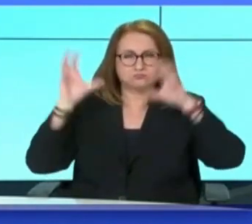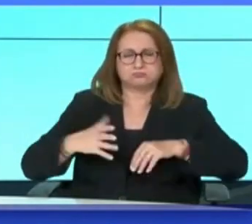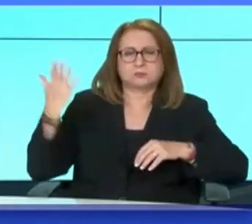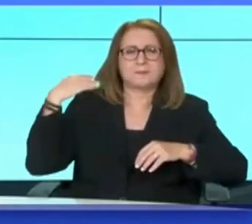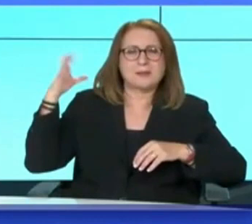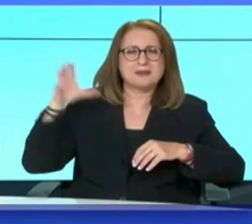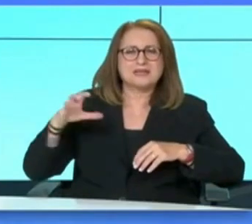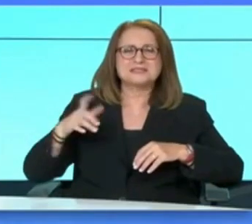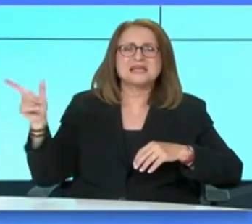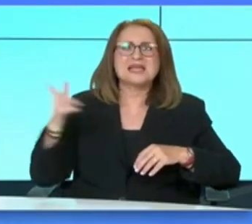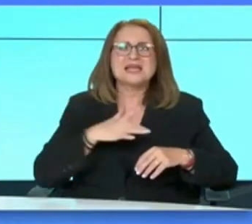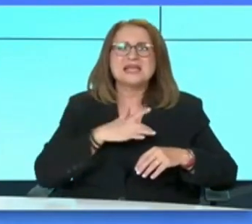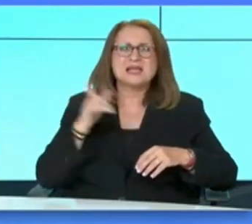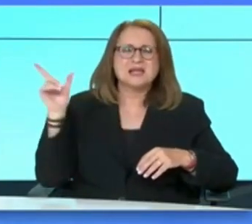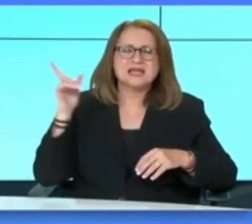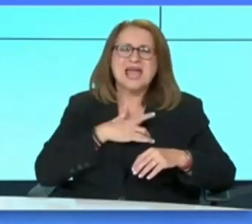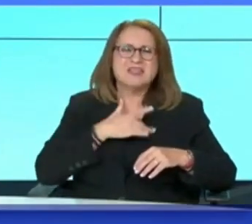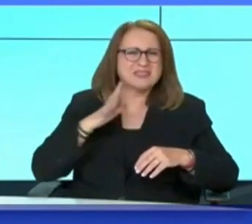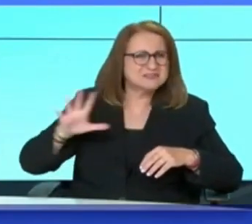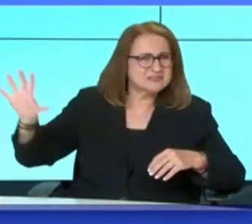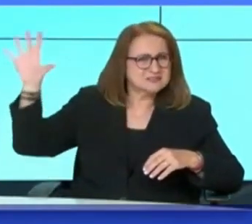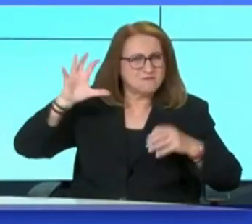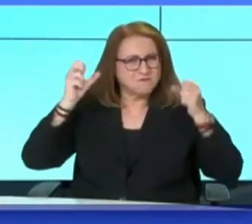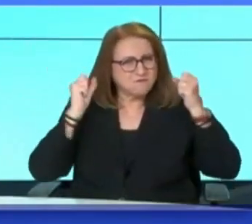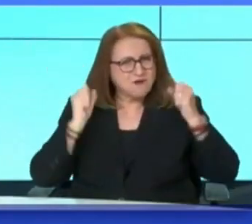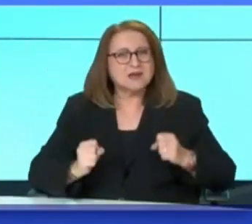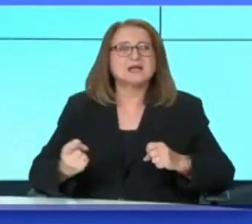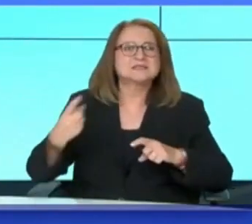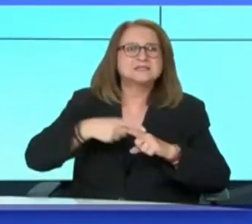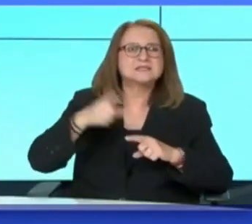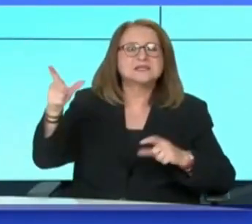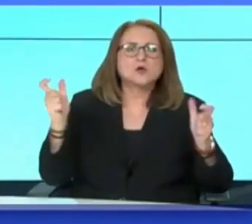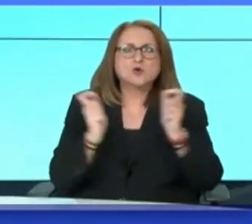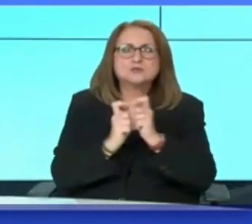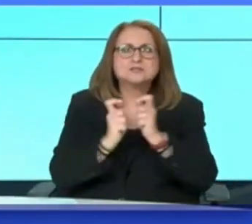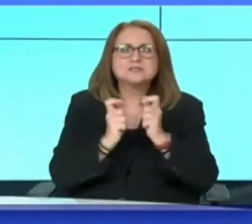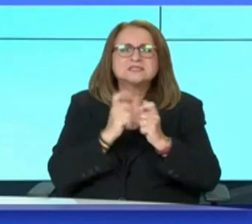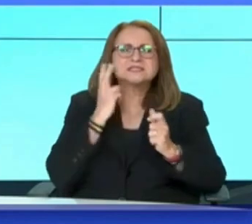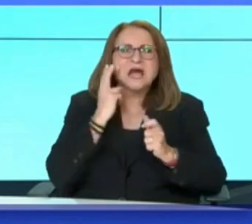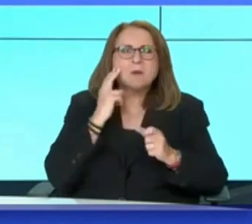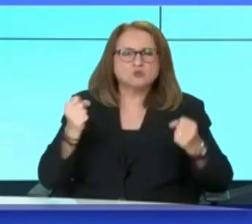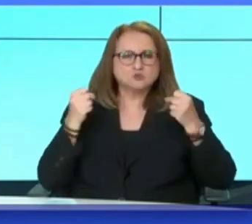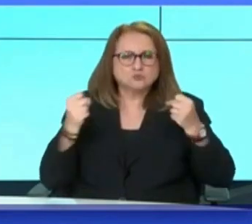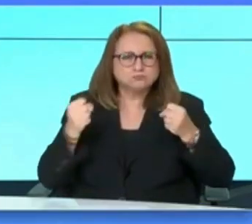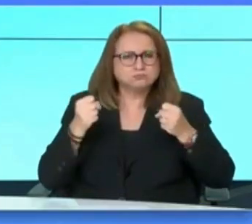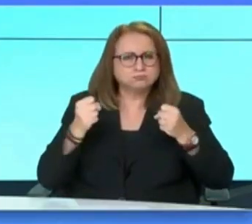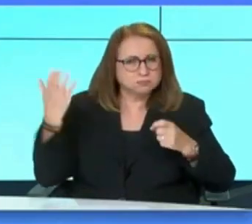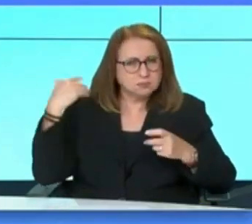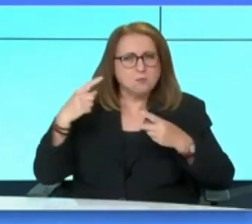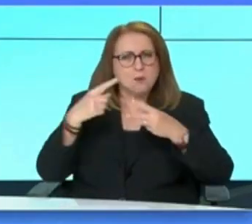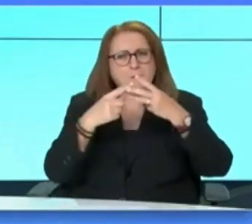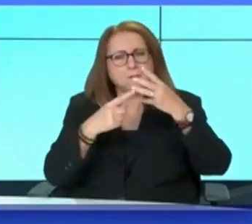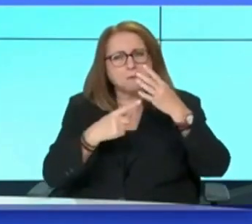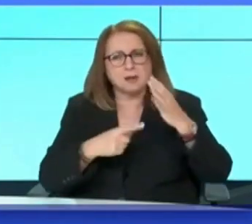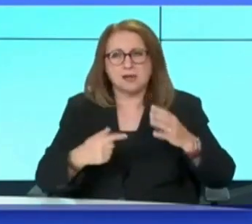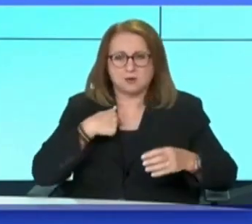σεισμό της Σάμου. Οι αποζημιώσεις θα αρχίσουν να καταβάλλονται μέσα σε λίγες μέρες.